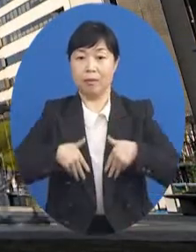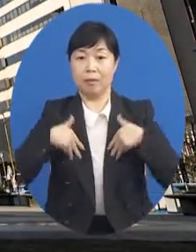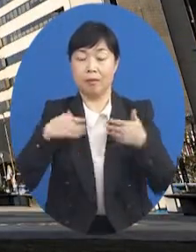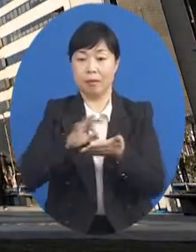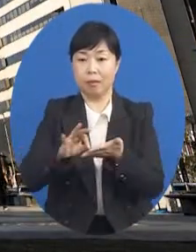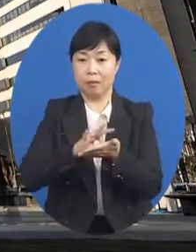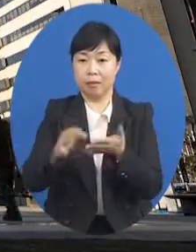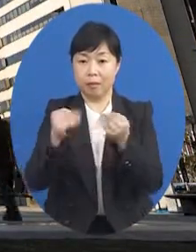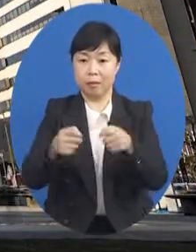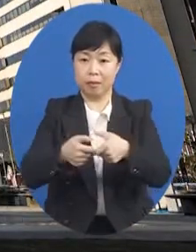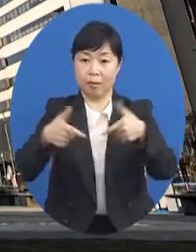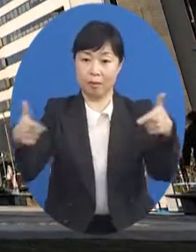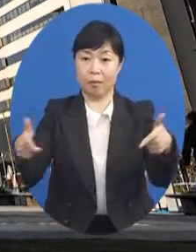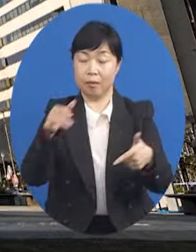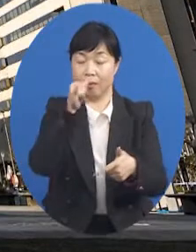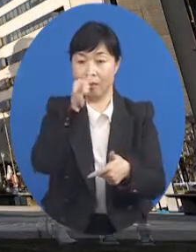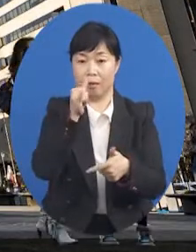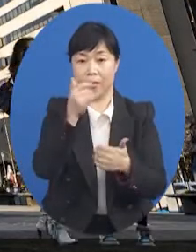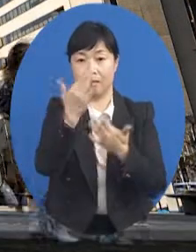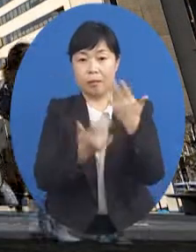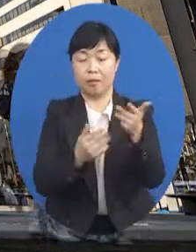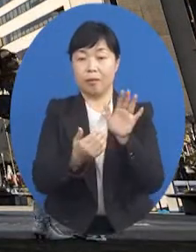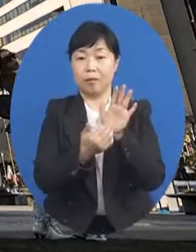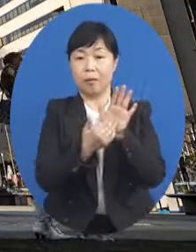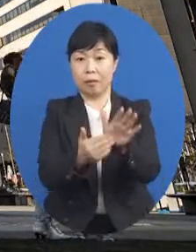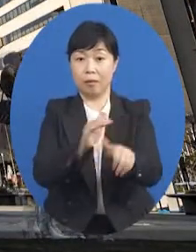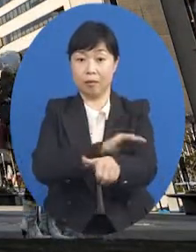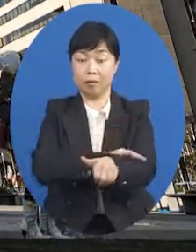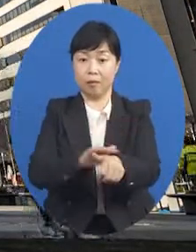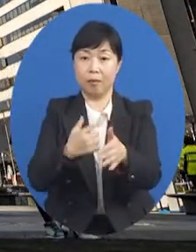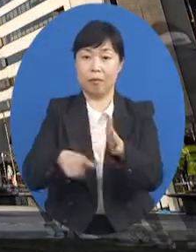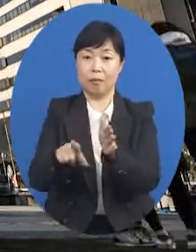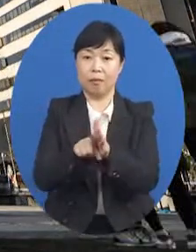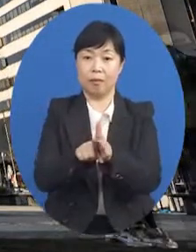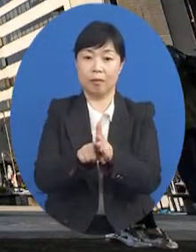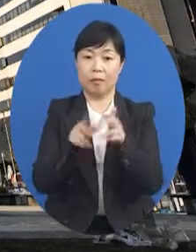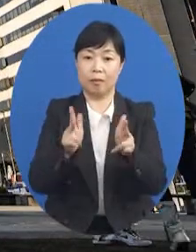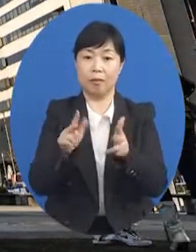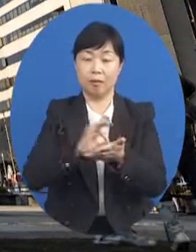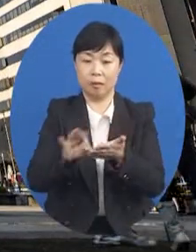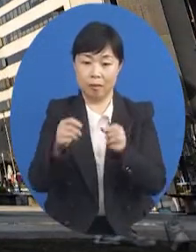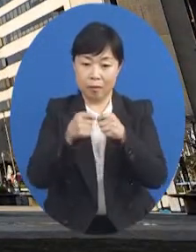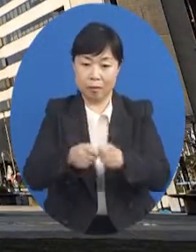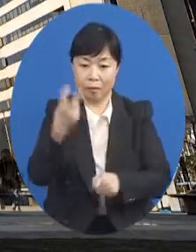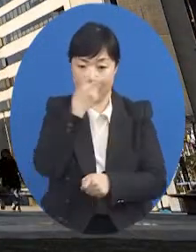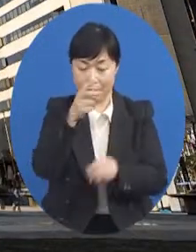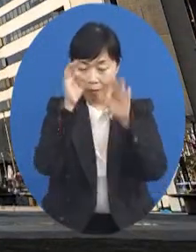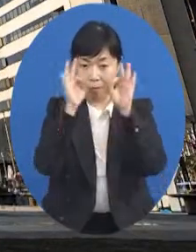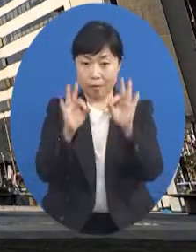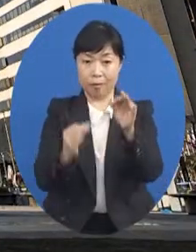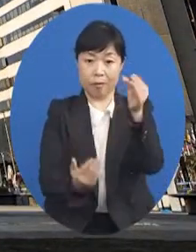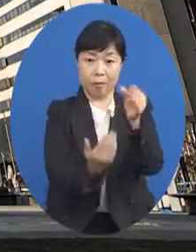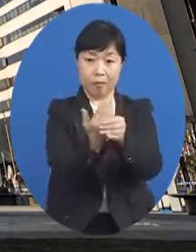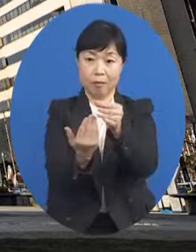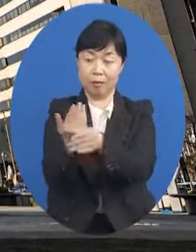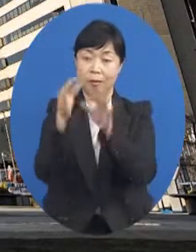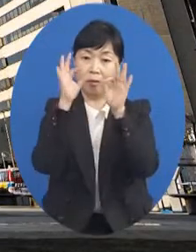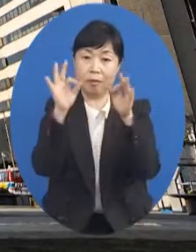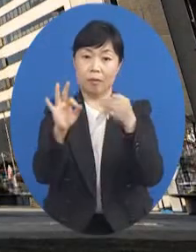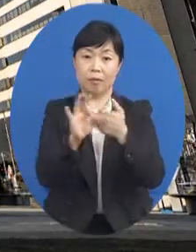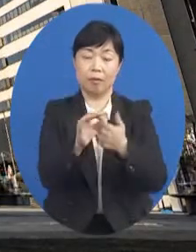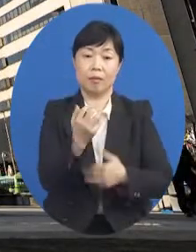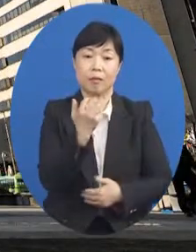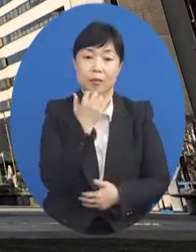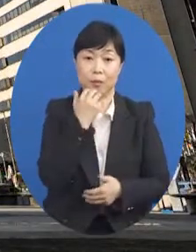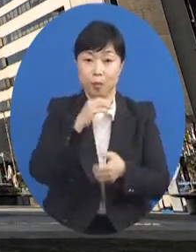사용이 늘고 있습니다. 화재를 예방하기 위해서는 사용 전에 반드시 난방용품을 점검하시기 바랍니다. 화재 사고